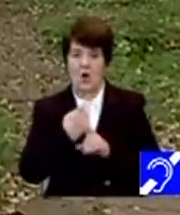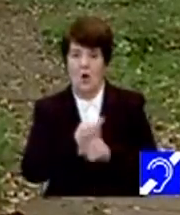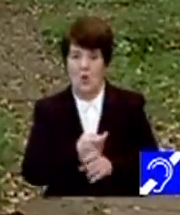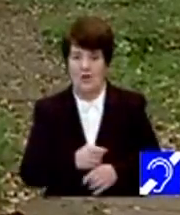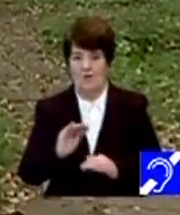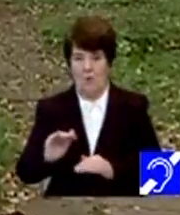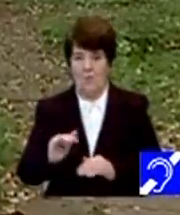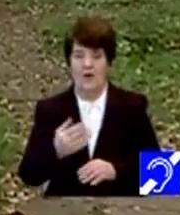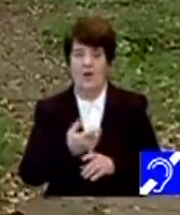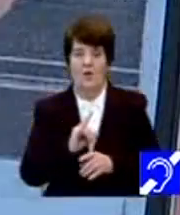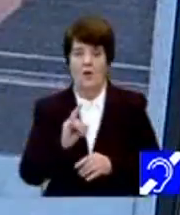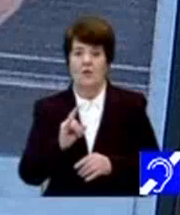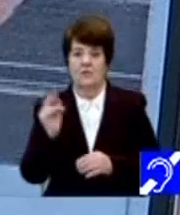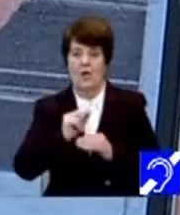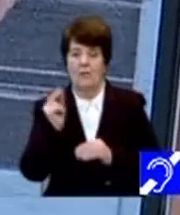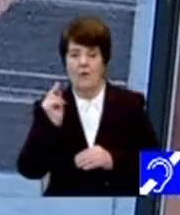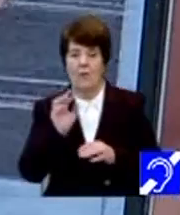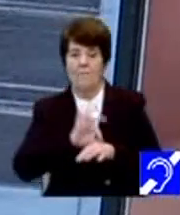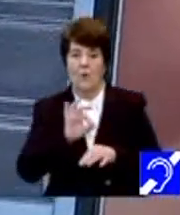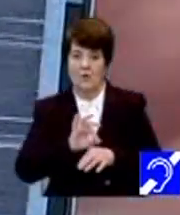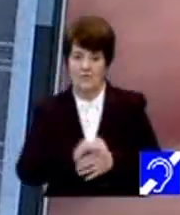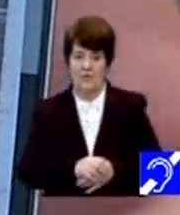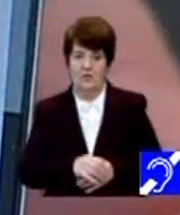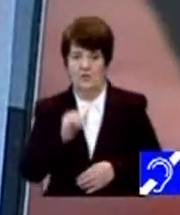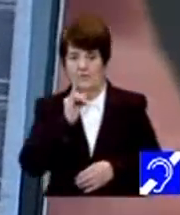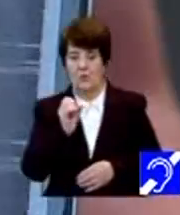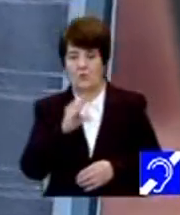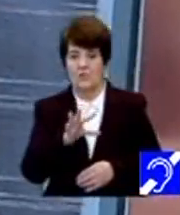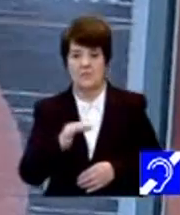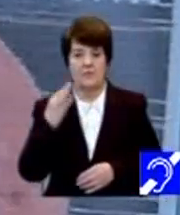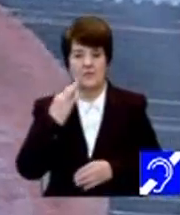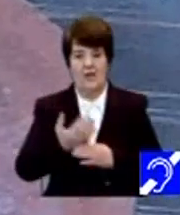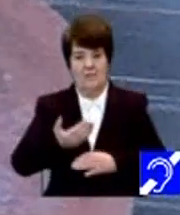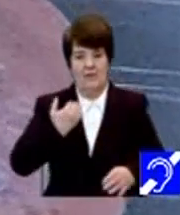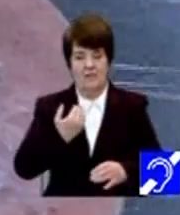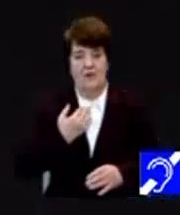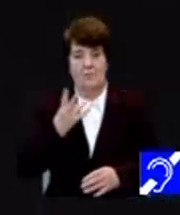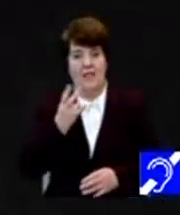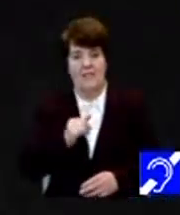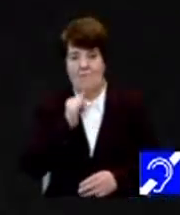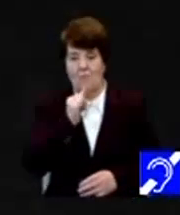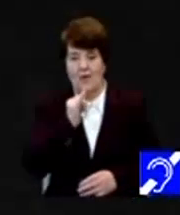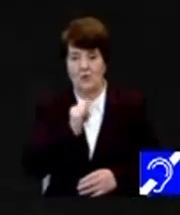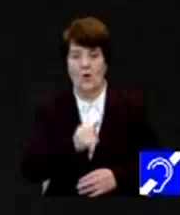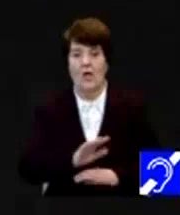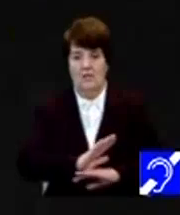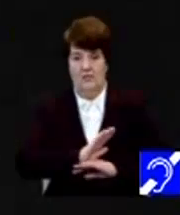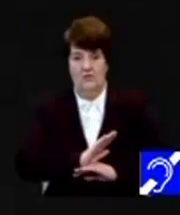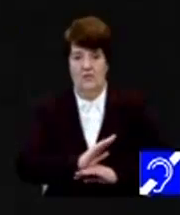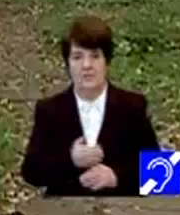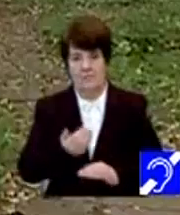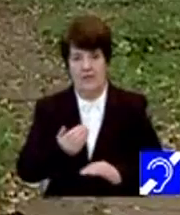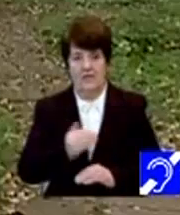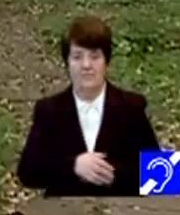pneumonie cronică? De unde copilul ia și se îmbolnăvește des? Fumătorii mor în medie cu 15 ani mai devreme decât nefumătorii. Ne